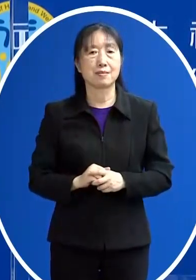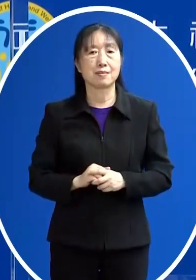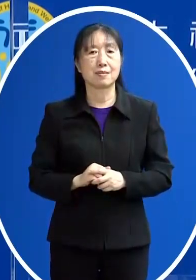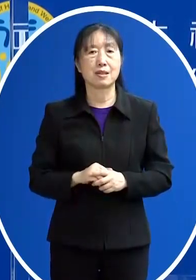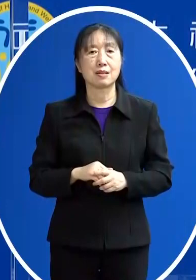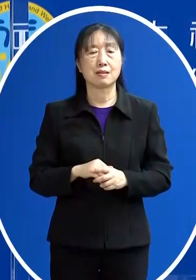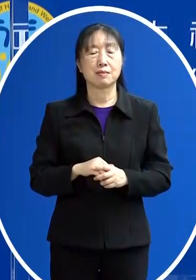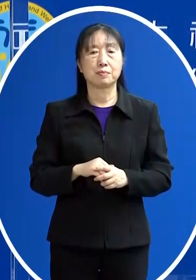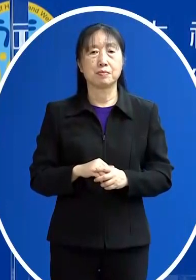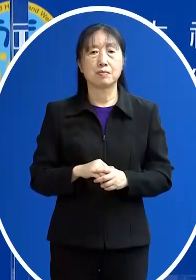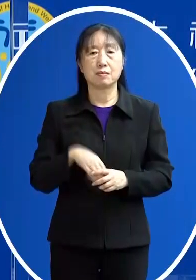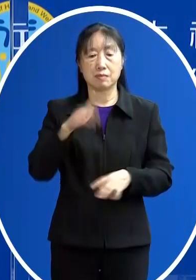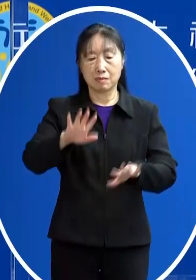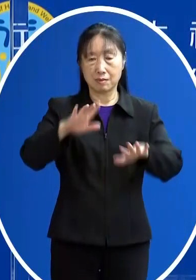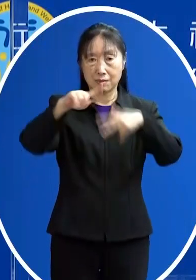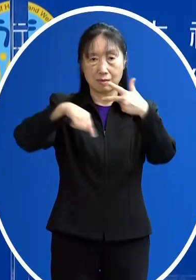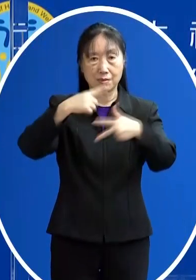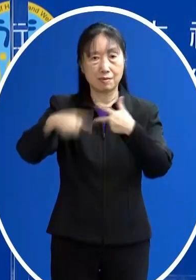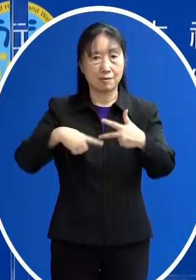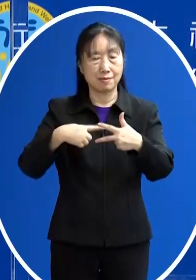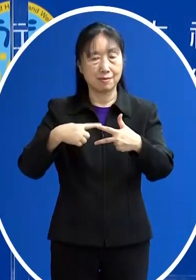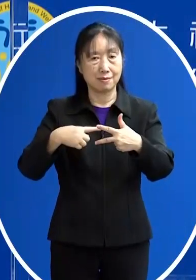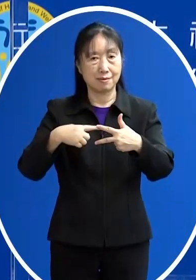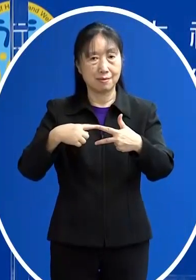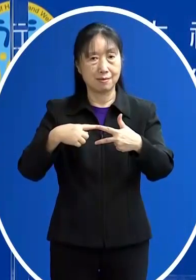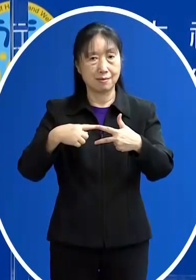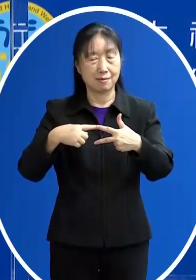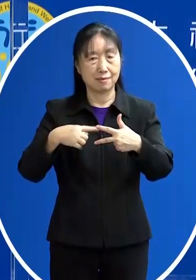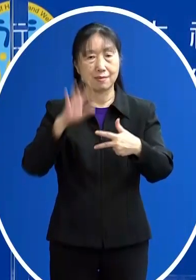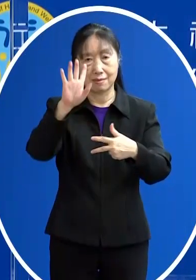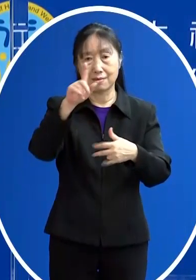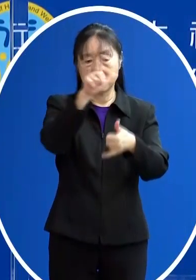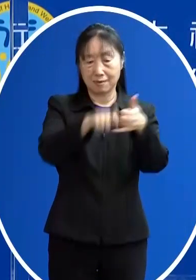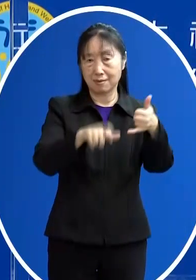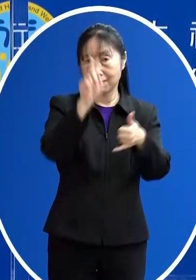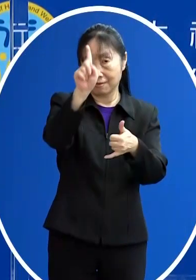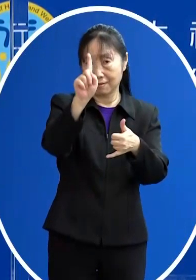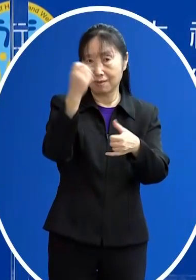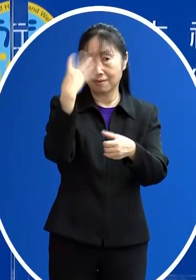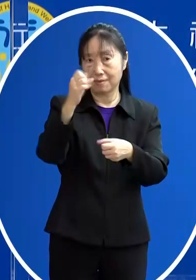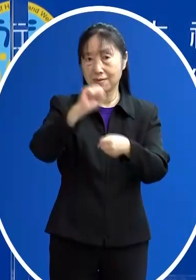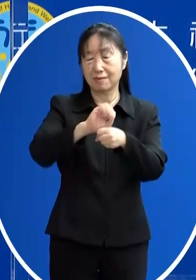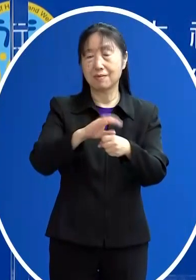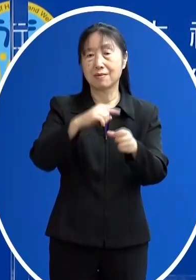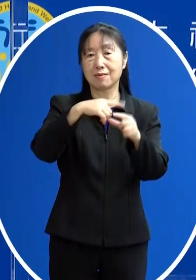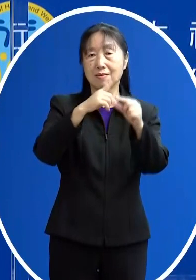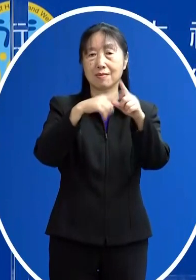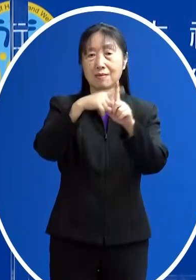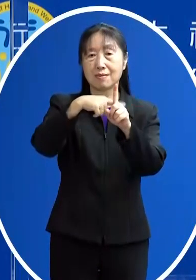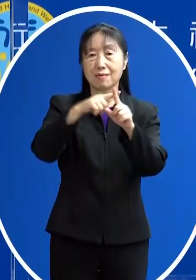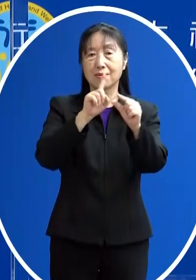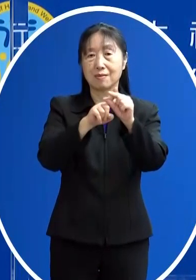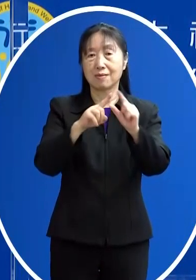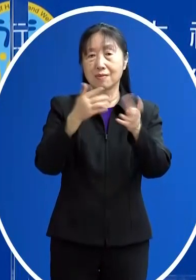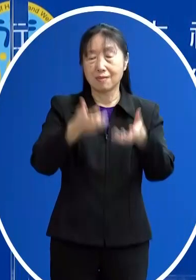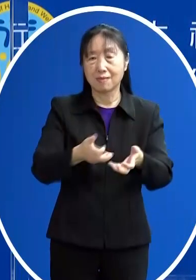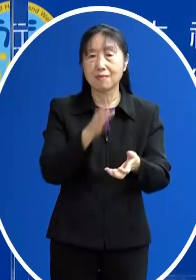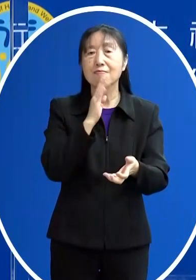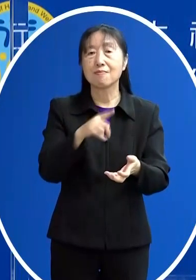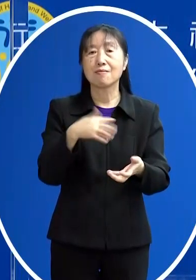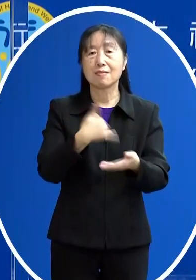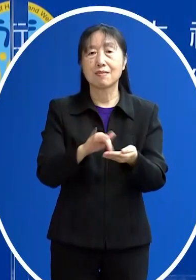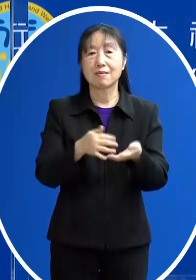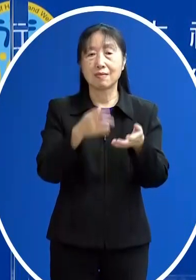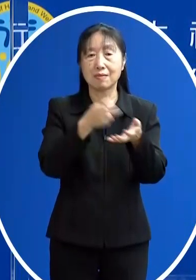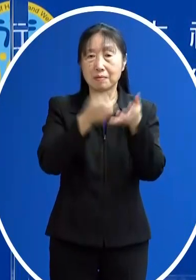部分，我们这一周也有公布1例新增这个中重度以上的个案，是属于这个严重的肺